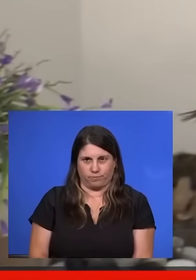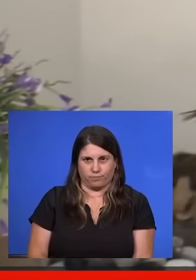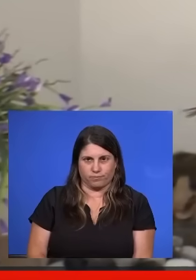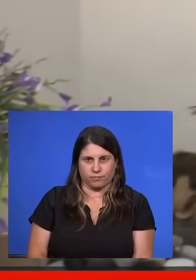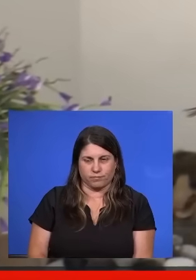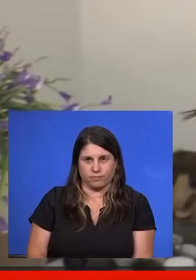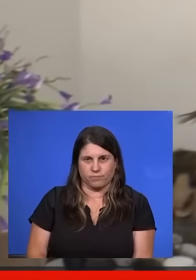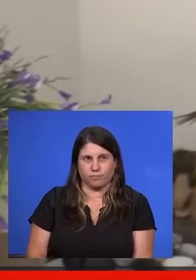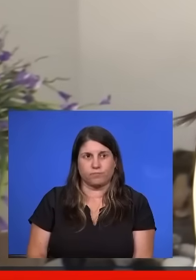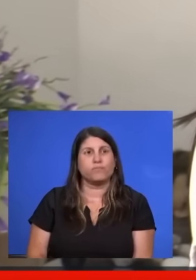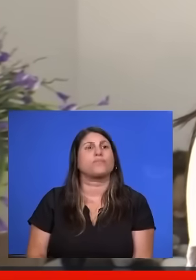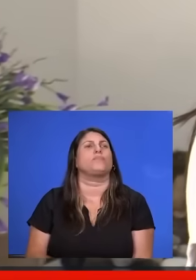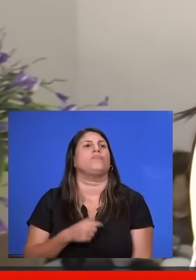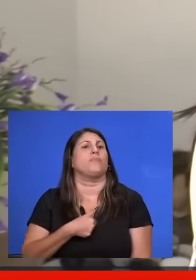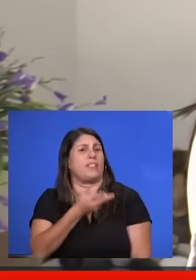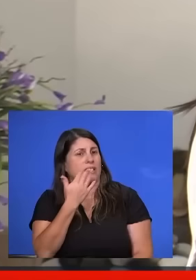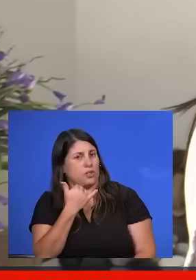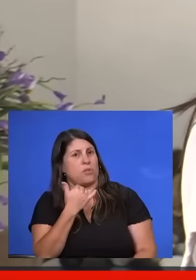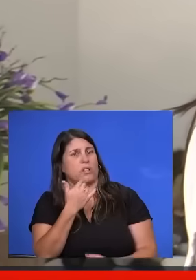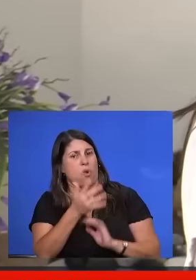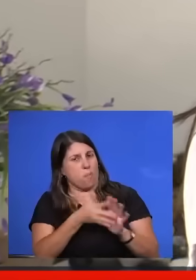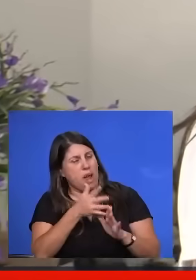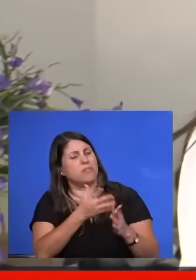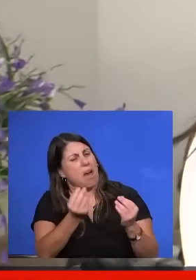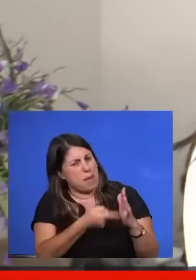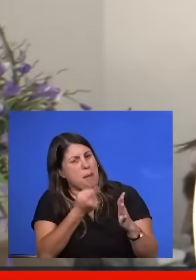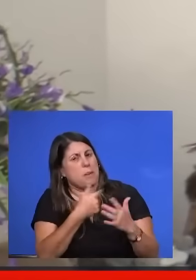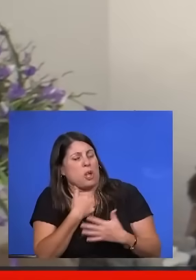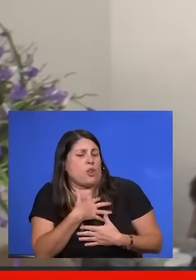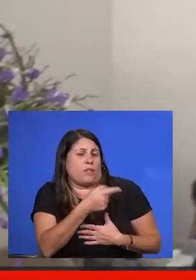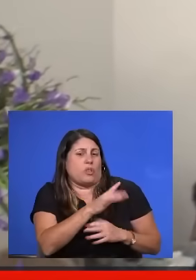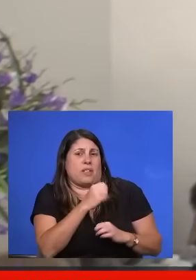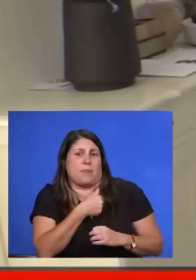הייתי אומרת לו עוד הרבה פעמים שאני אוהבת אותו אם הייתי יכולה.